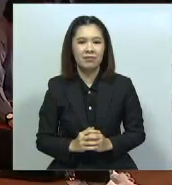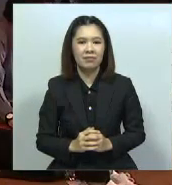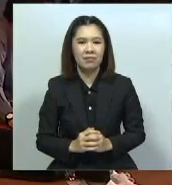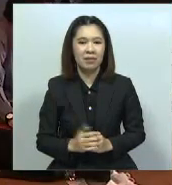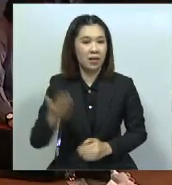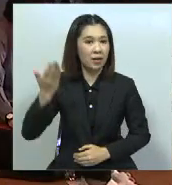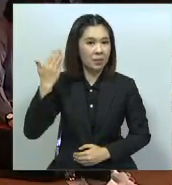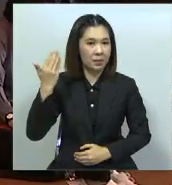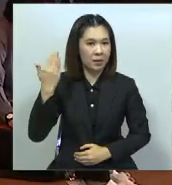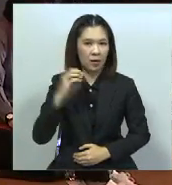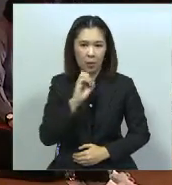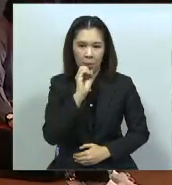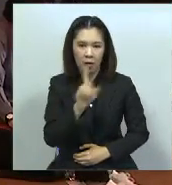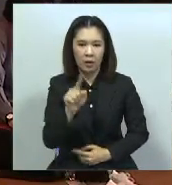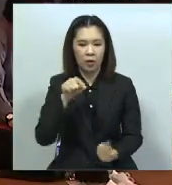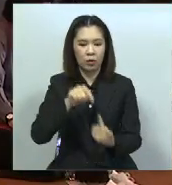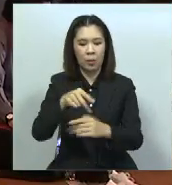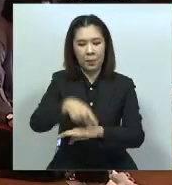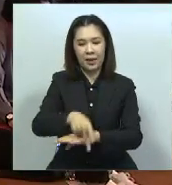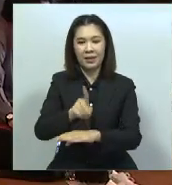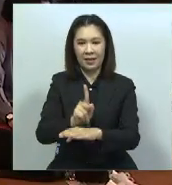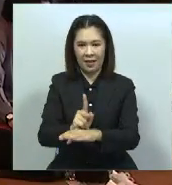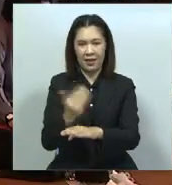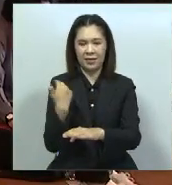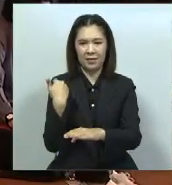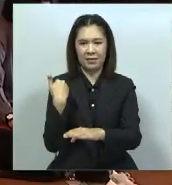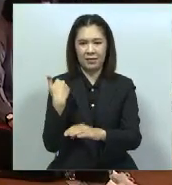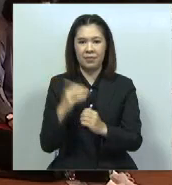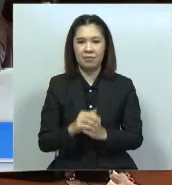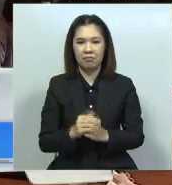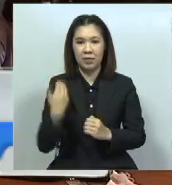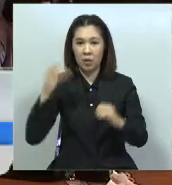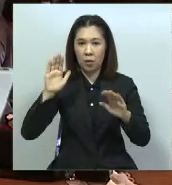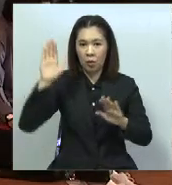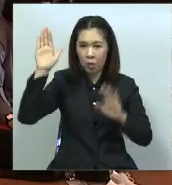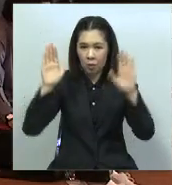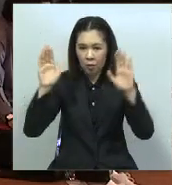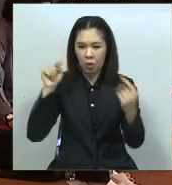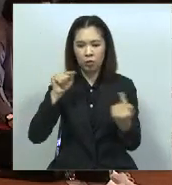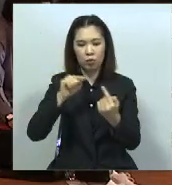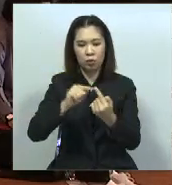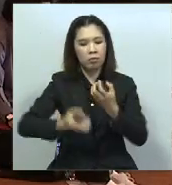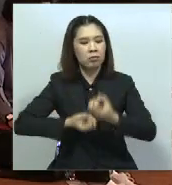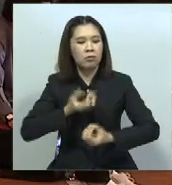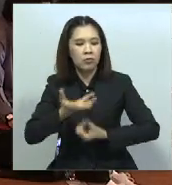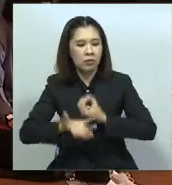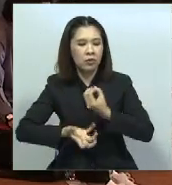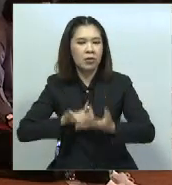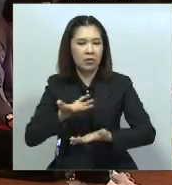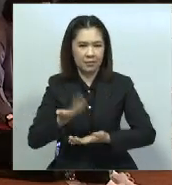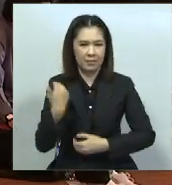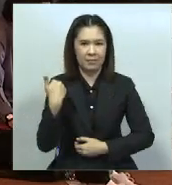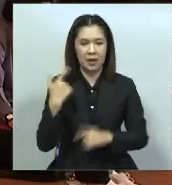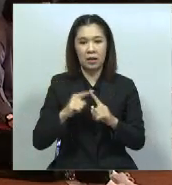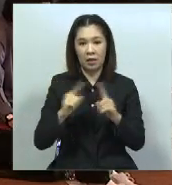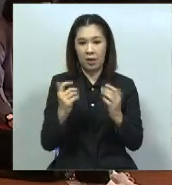นหน้านี้ที่บอกไปนะคะว่าทางประธานนั้นได้มีการจะให้โหวตเรื่องของการแสดงวิสัยทัศน์ของนายกรัฐมนตรีแต่ว่าต